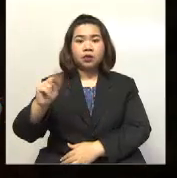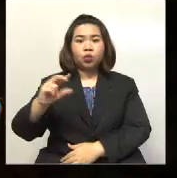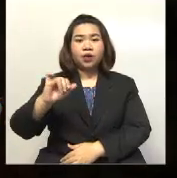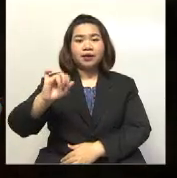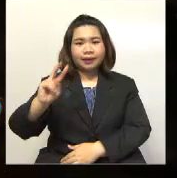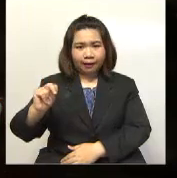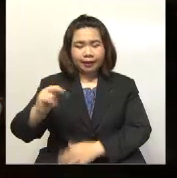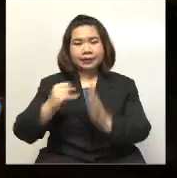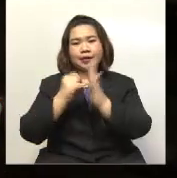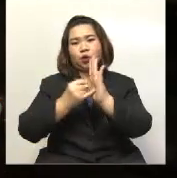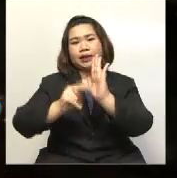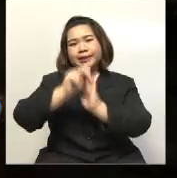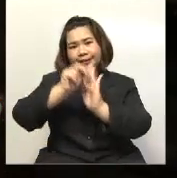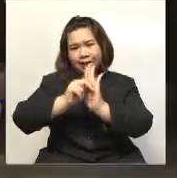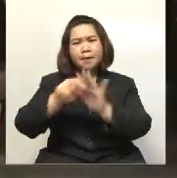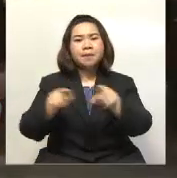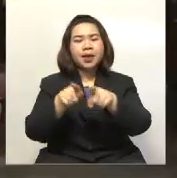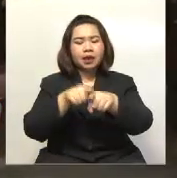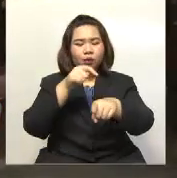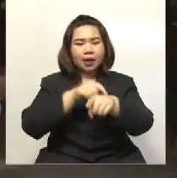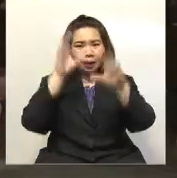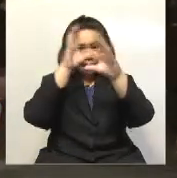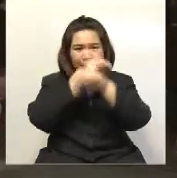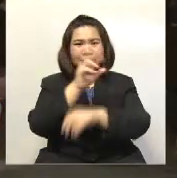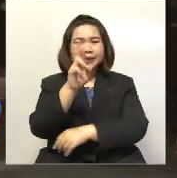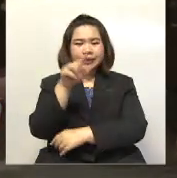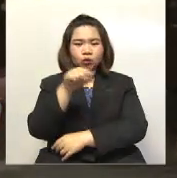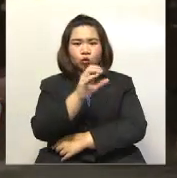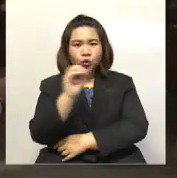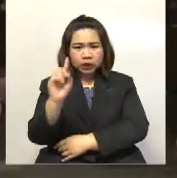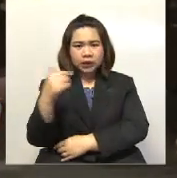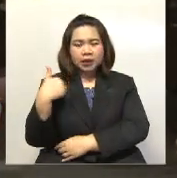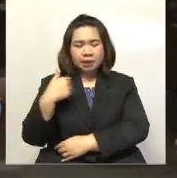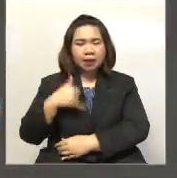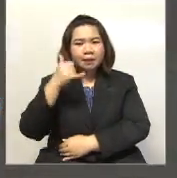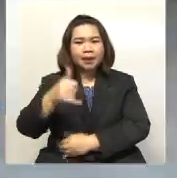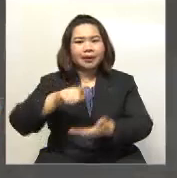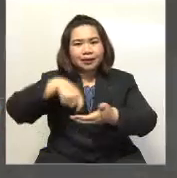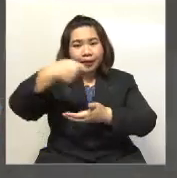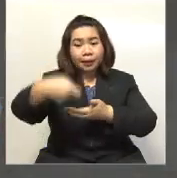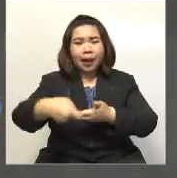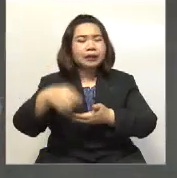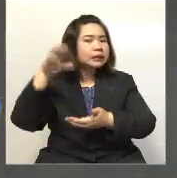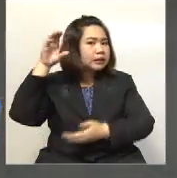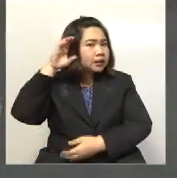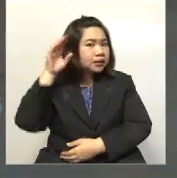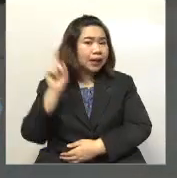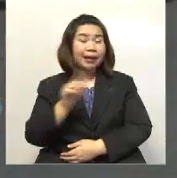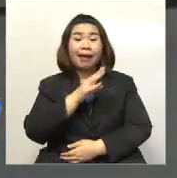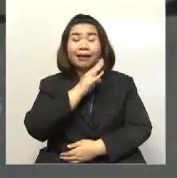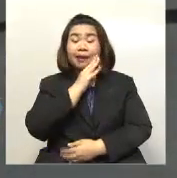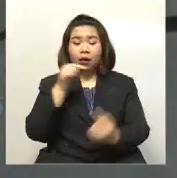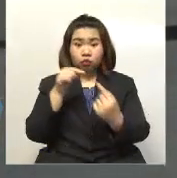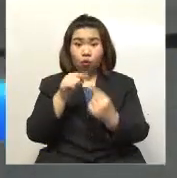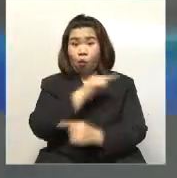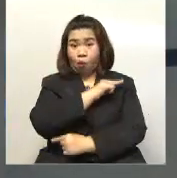านออกมาตักบาตรเที่ยงคืนร่วมการสืบสานประเพณีล้านนานะคะด้วยความเชื่อที่ว่าหากตักบาตรในคืนเป็งฟุต